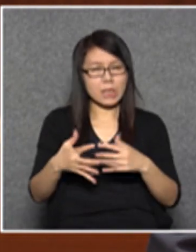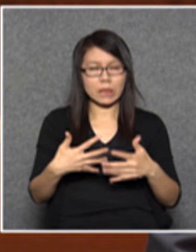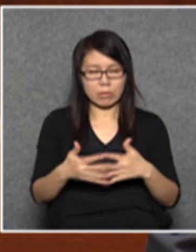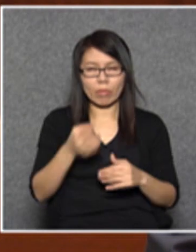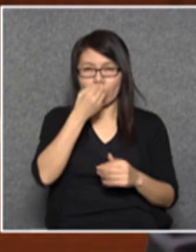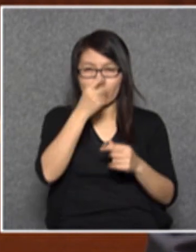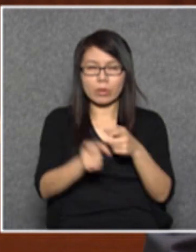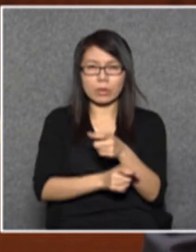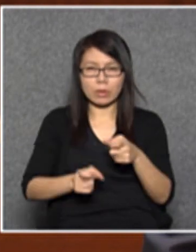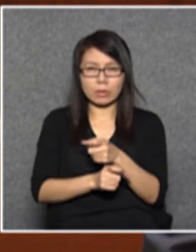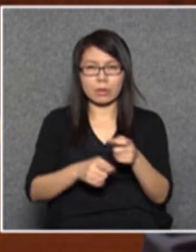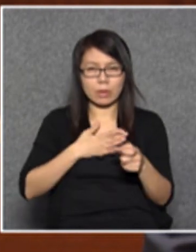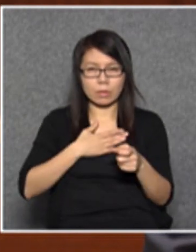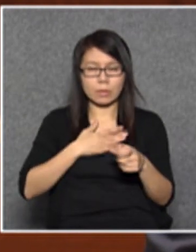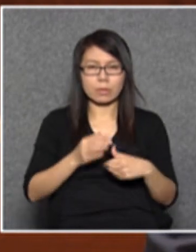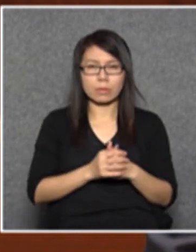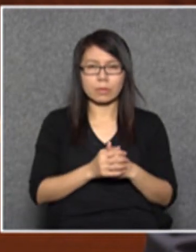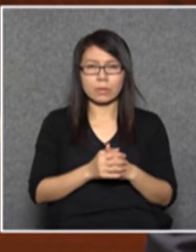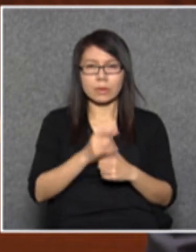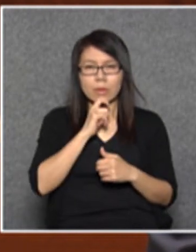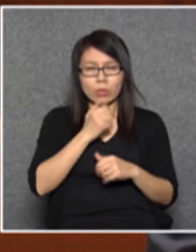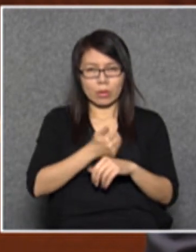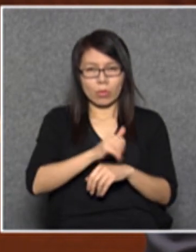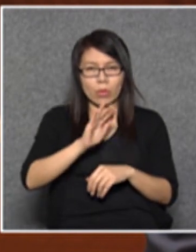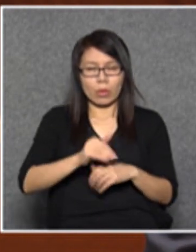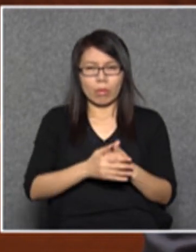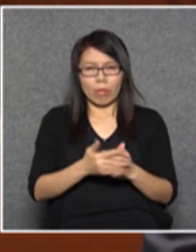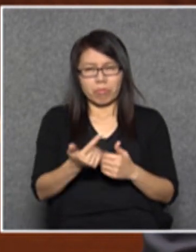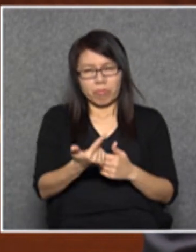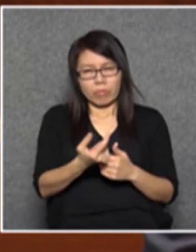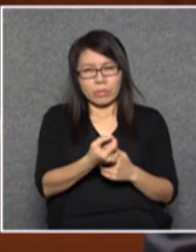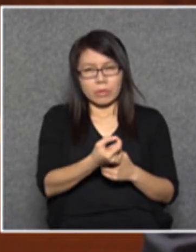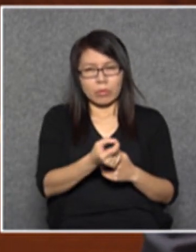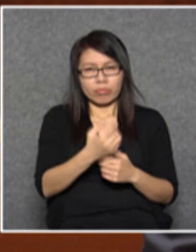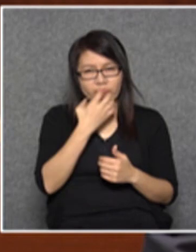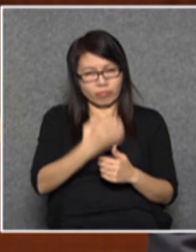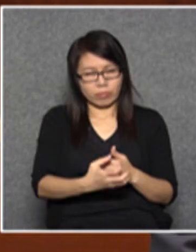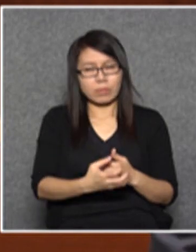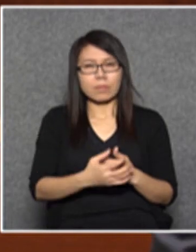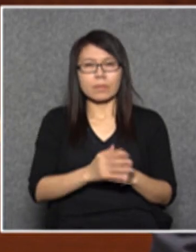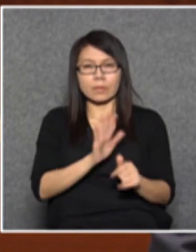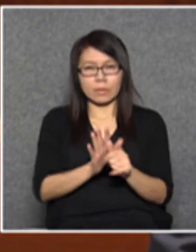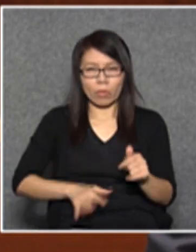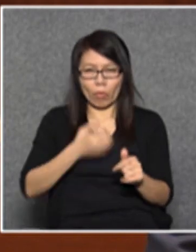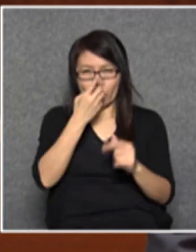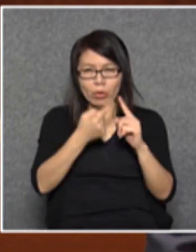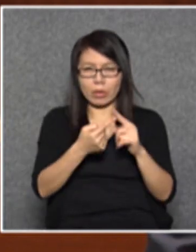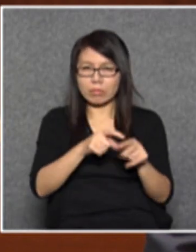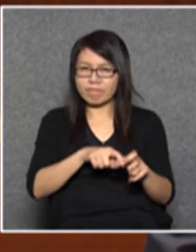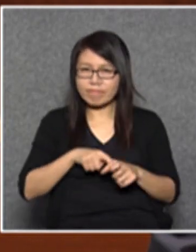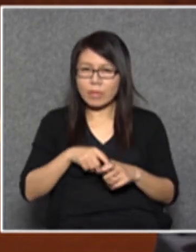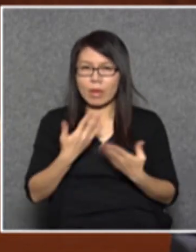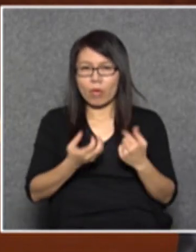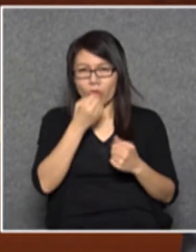呢恐怕很有可能或多或少受損， 影響到香港人的收入，影響到香港人的